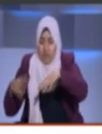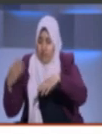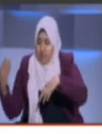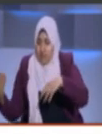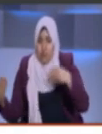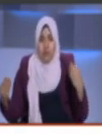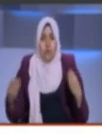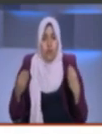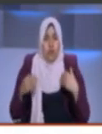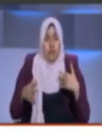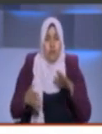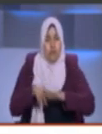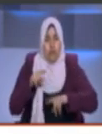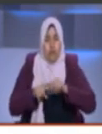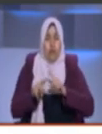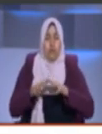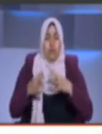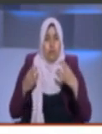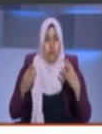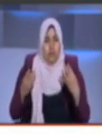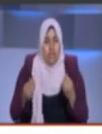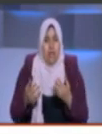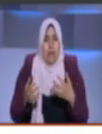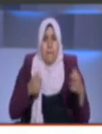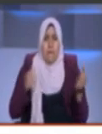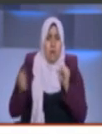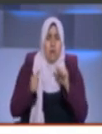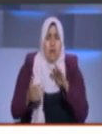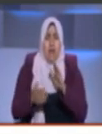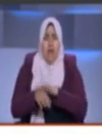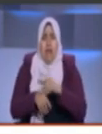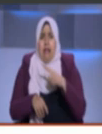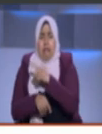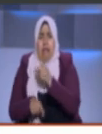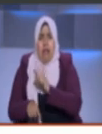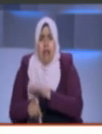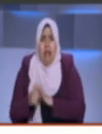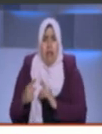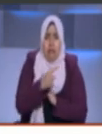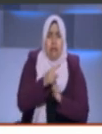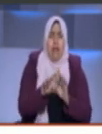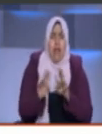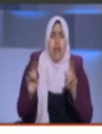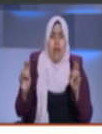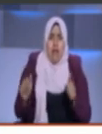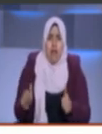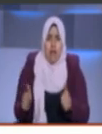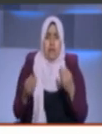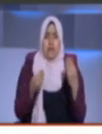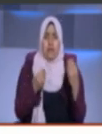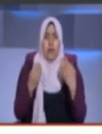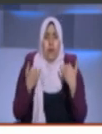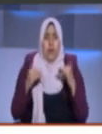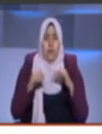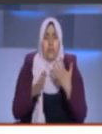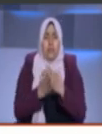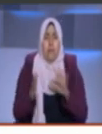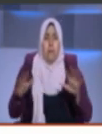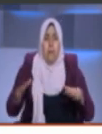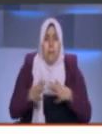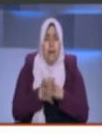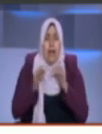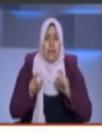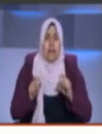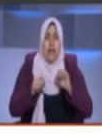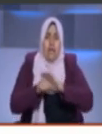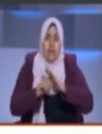كانت رسالة ليس لوردوريان وزير الخارجية فقط، بل هي رسالة من رسائل الرئيس ماكرون،